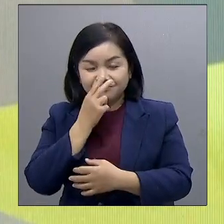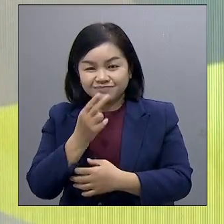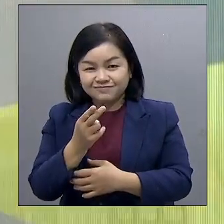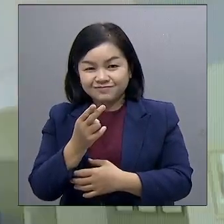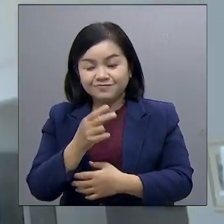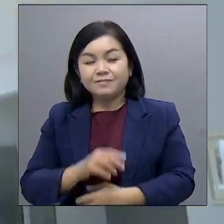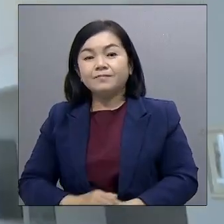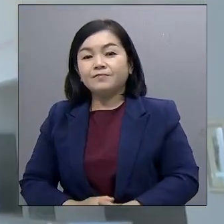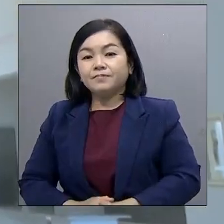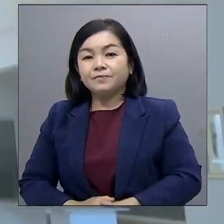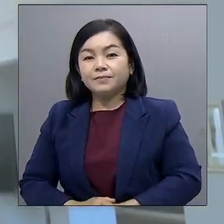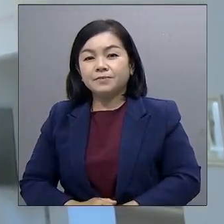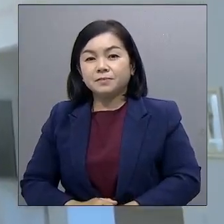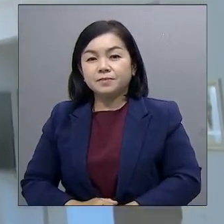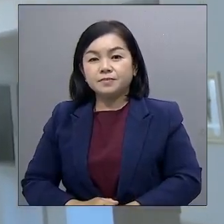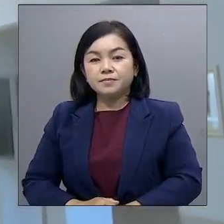ค่ะ